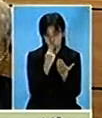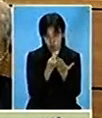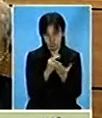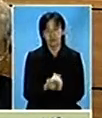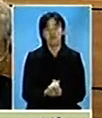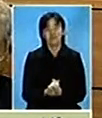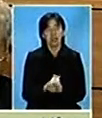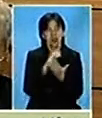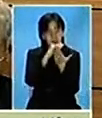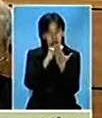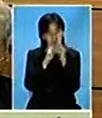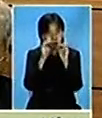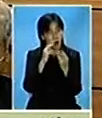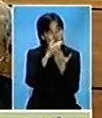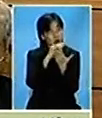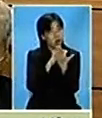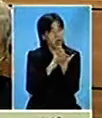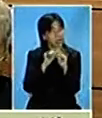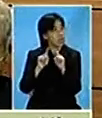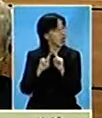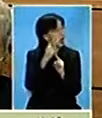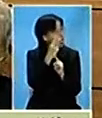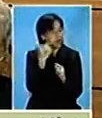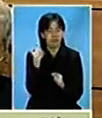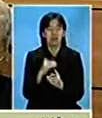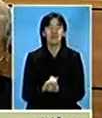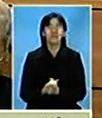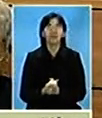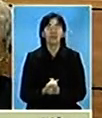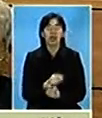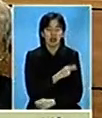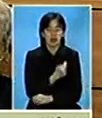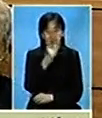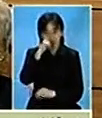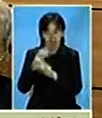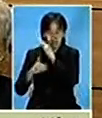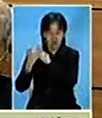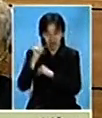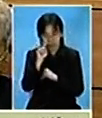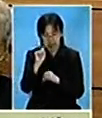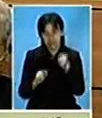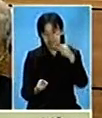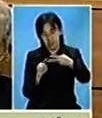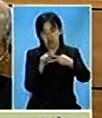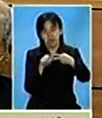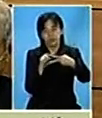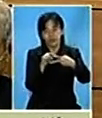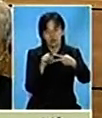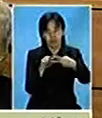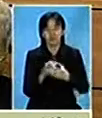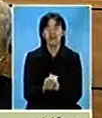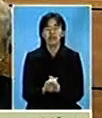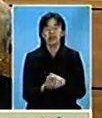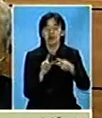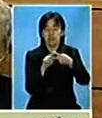จุดหลายๆประเด็นเนี่ยนะครับบางประเด็นเนี่ยต้องการให้แพทย์แผนไทยให้หมายถึง2เรื่องในบางประเด็นเนี่ยไปเขียน